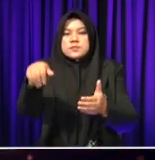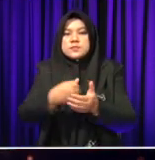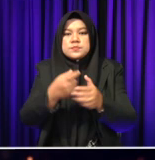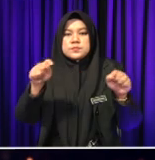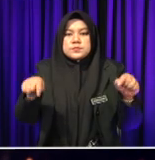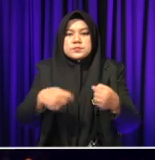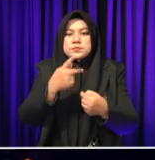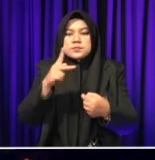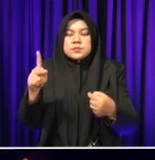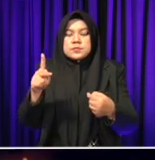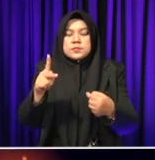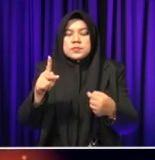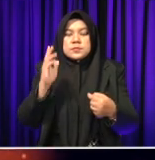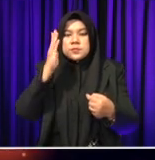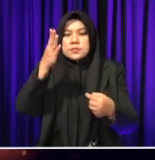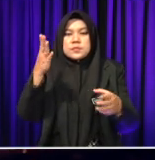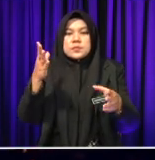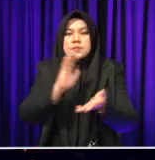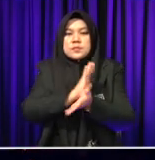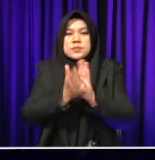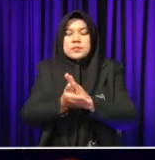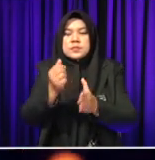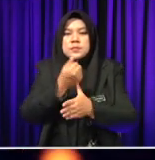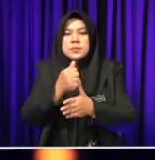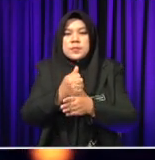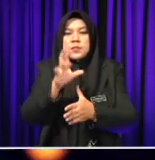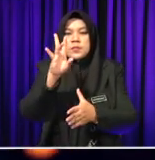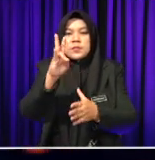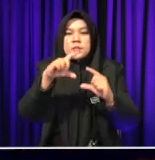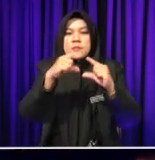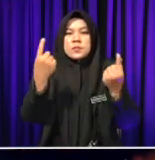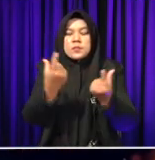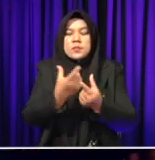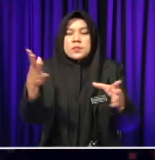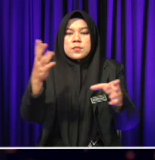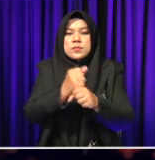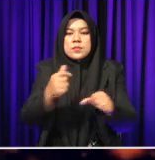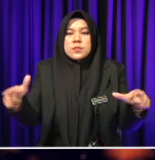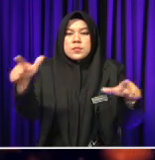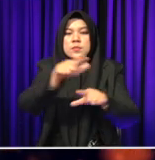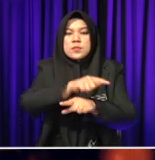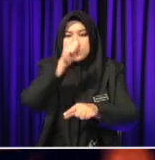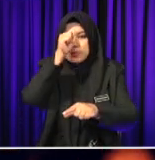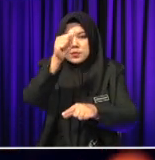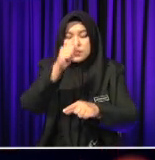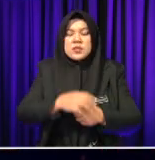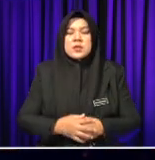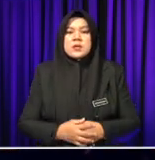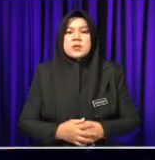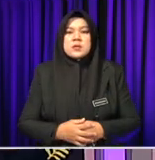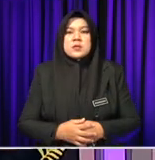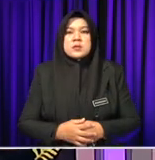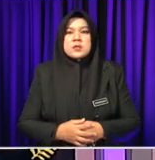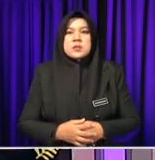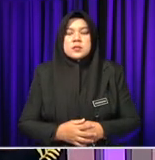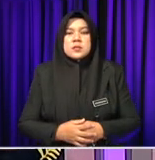mereka akan mendapat mereka akan menjadi antara Tujuh golongan yang mendapat naungan Allah okey tahniah Azri nampak jawapan